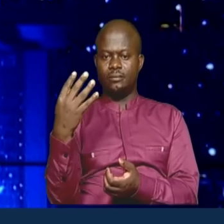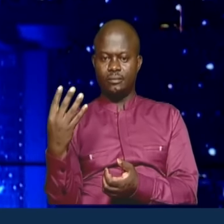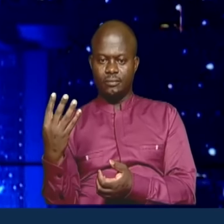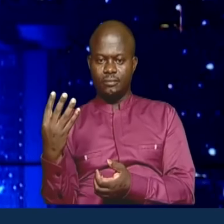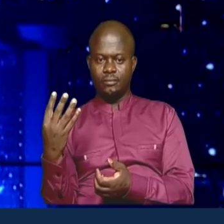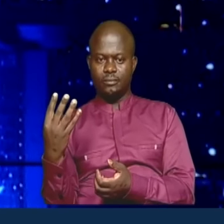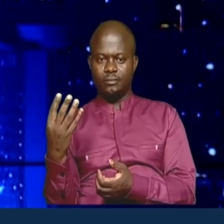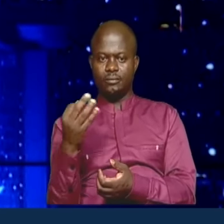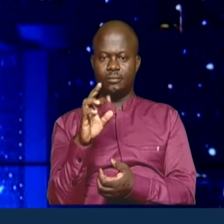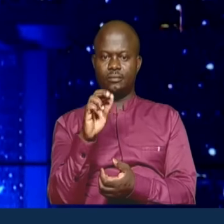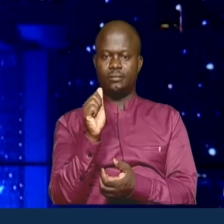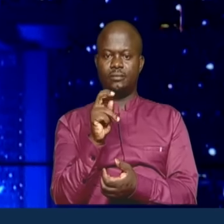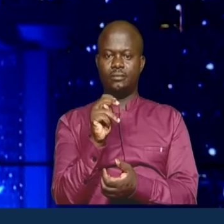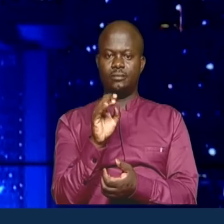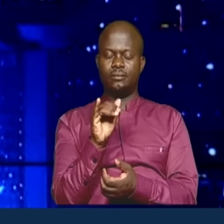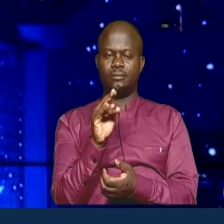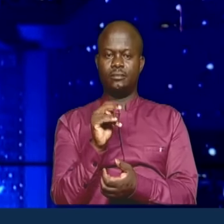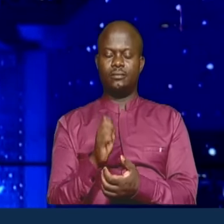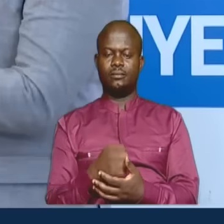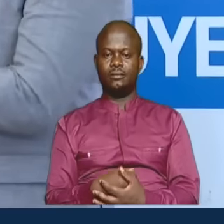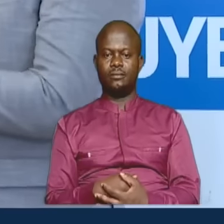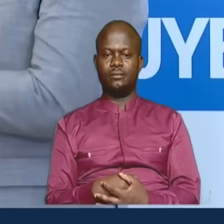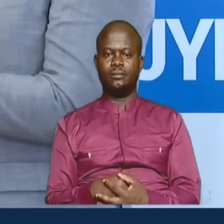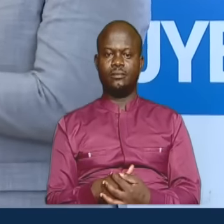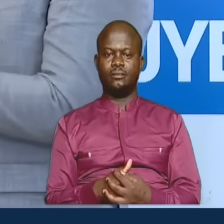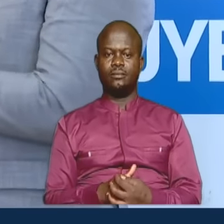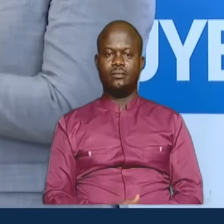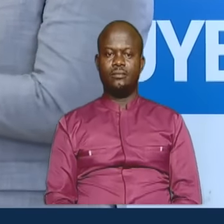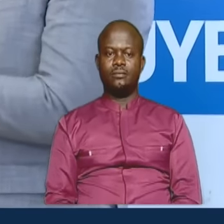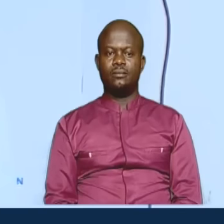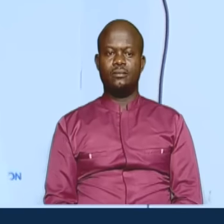2023-2024 Francine Umutesi mu nkuru irambuye